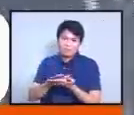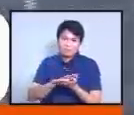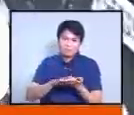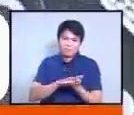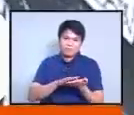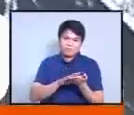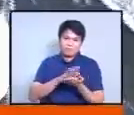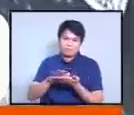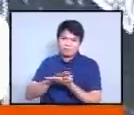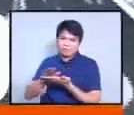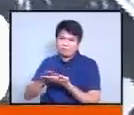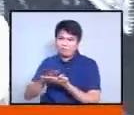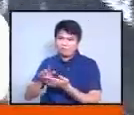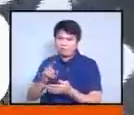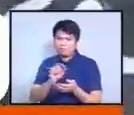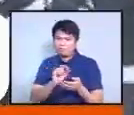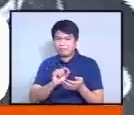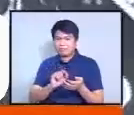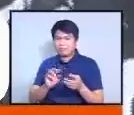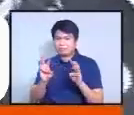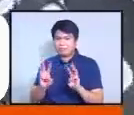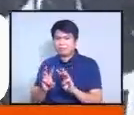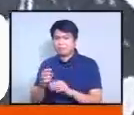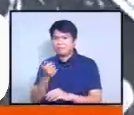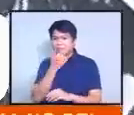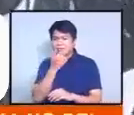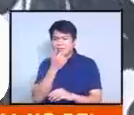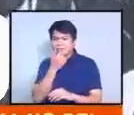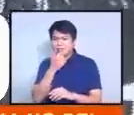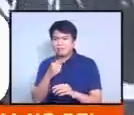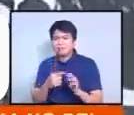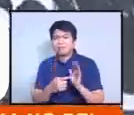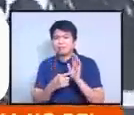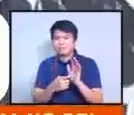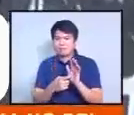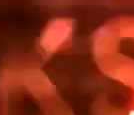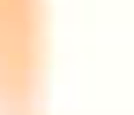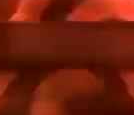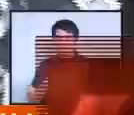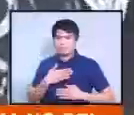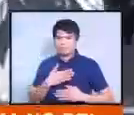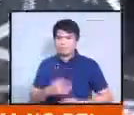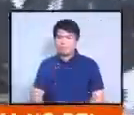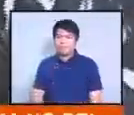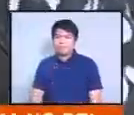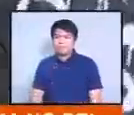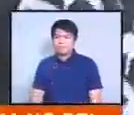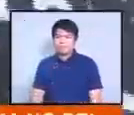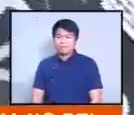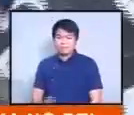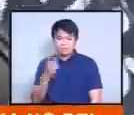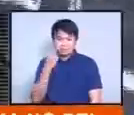Muli rin niyang kinundena ang anyay maling paraan ng papapahayag ng saloobin. Tingnan niyo kung